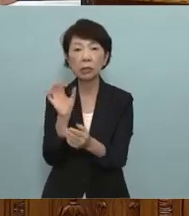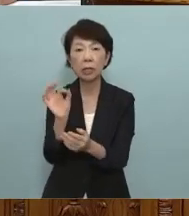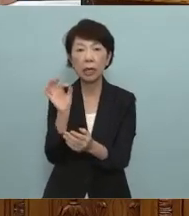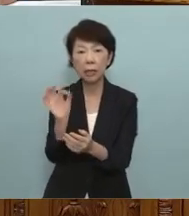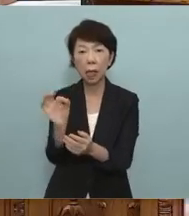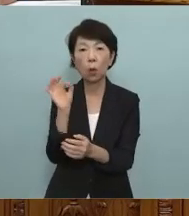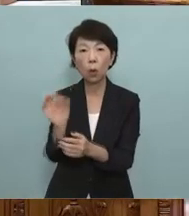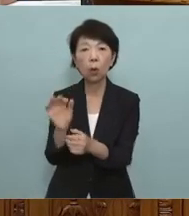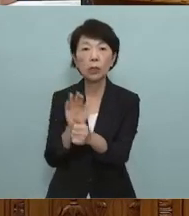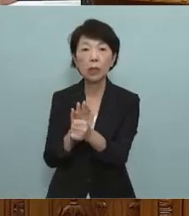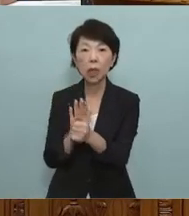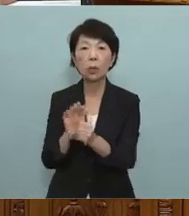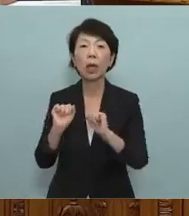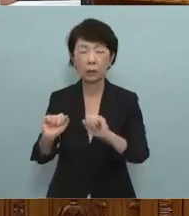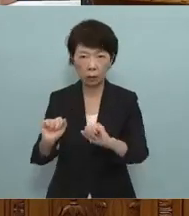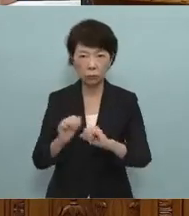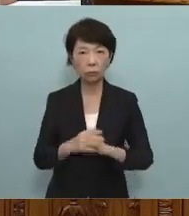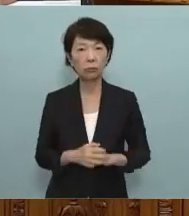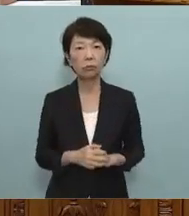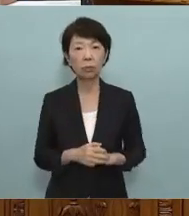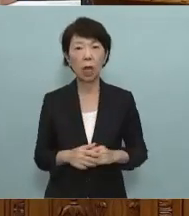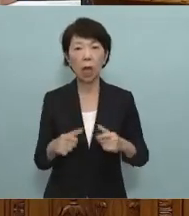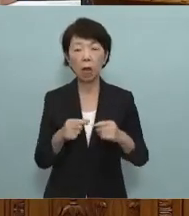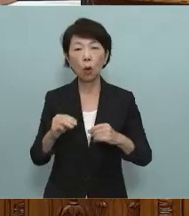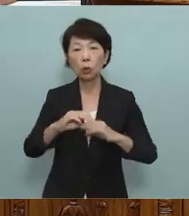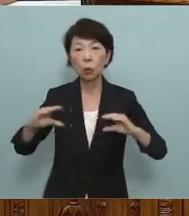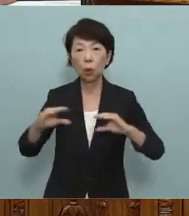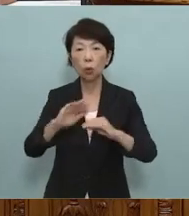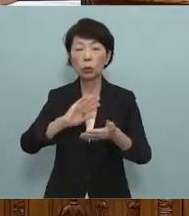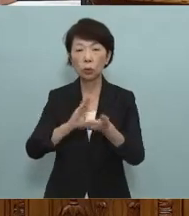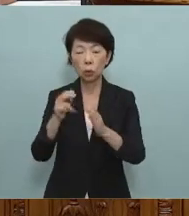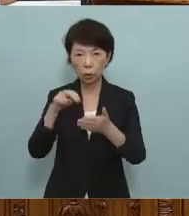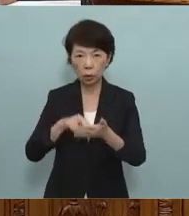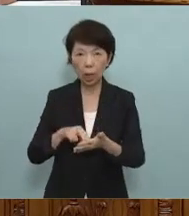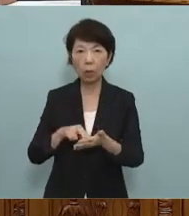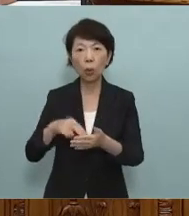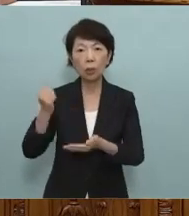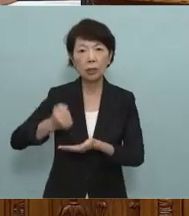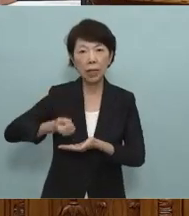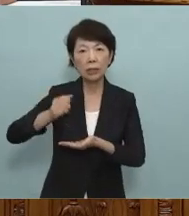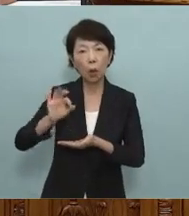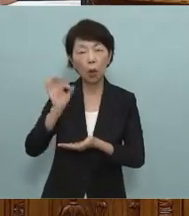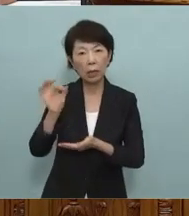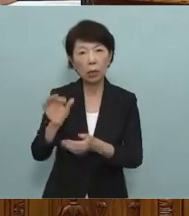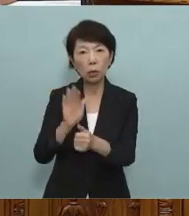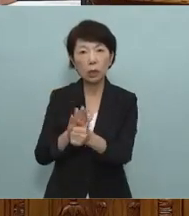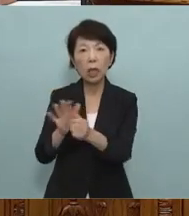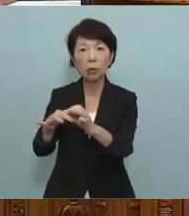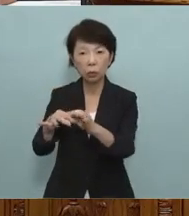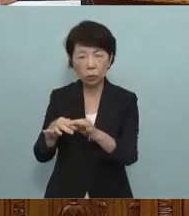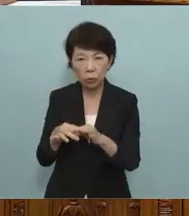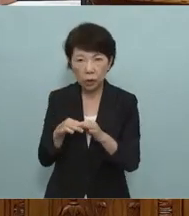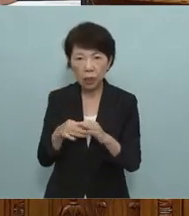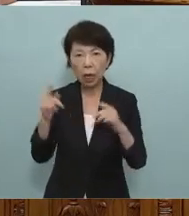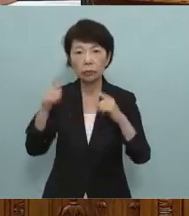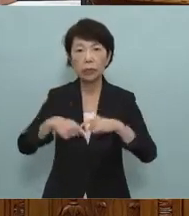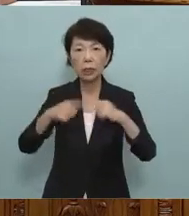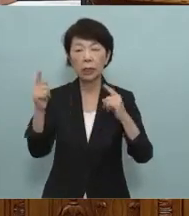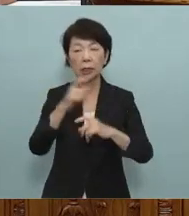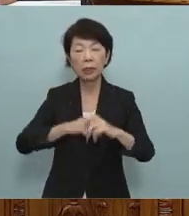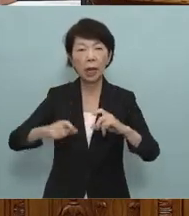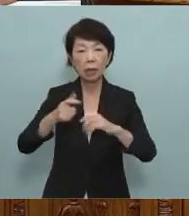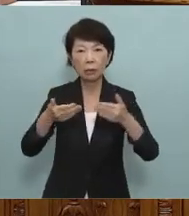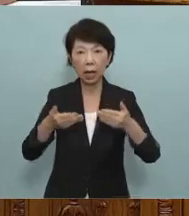的な支援を実施しております。国土交通省としてはこのような財政的な支援などを通じて踏切のさら